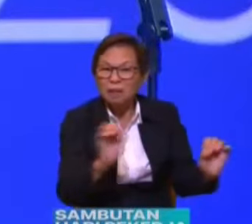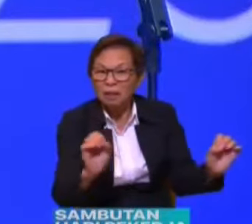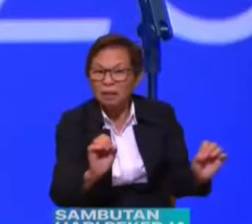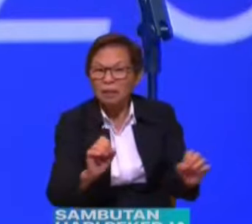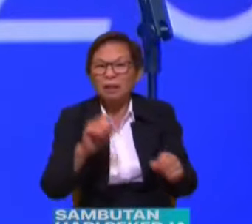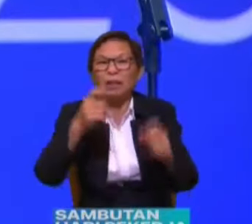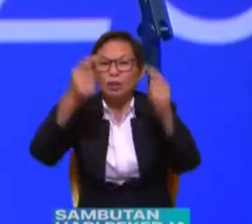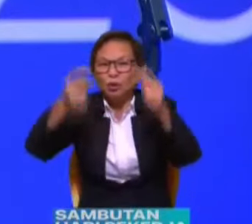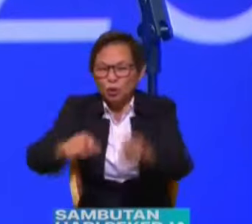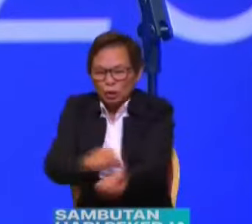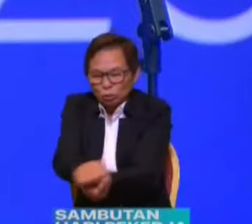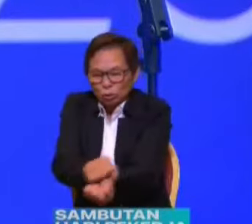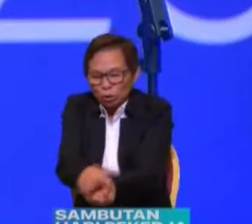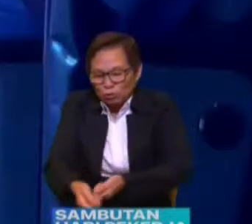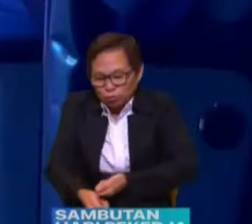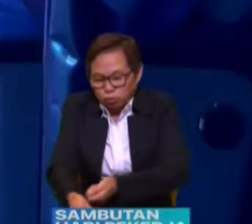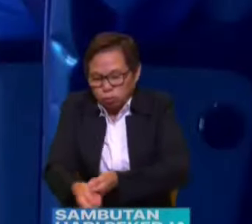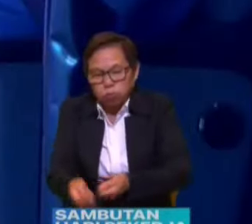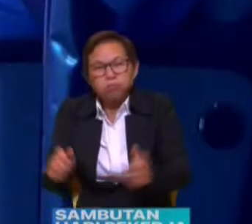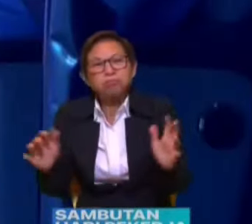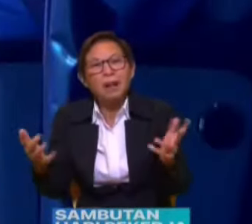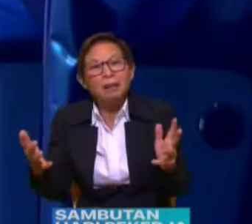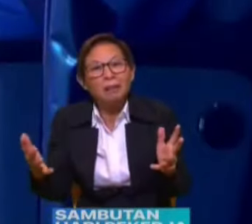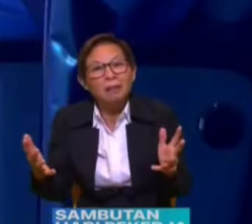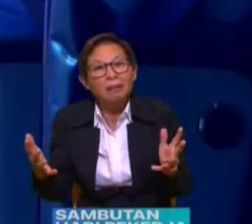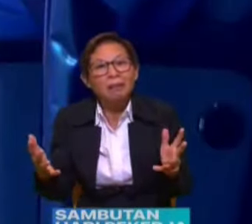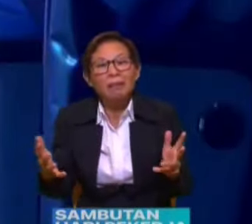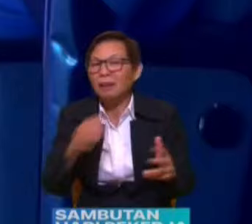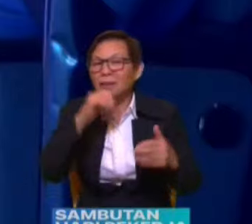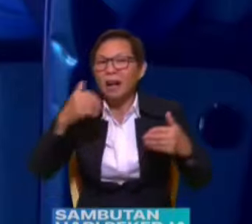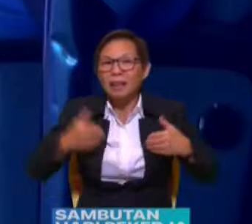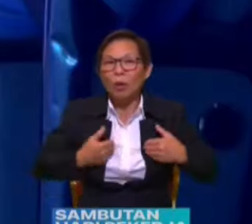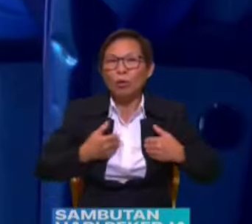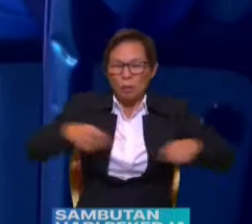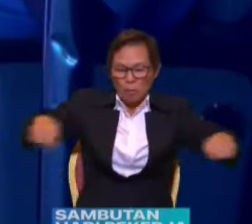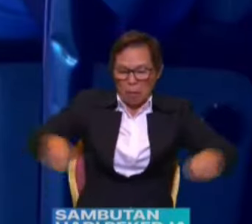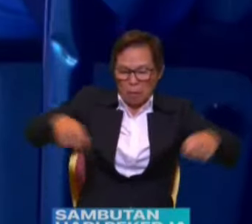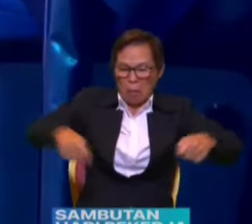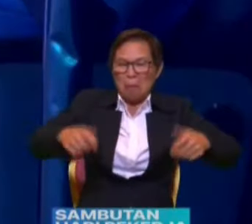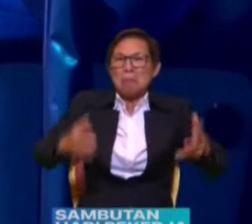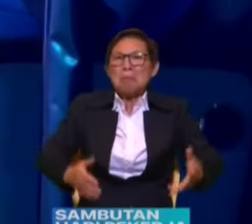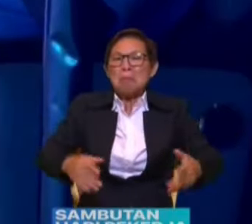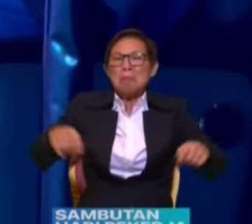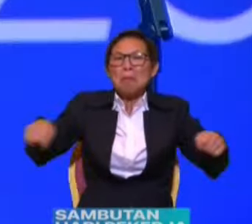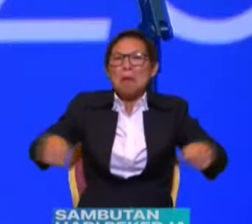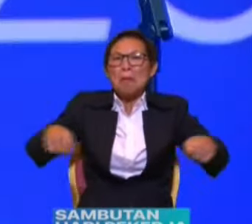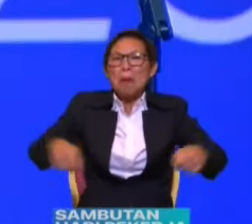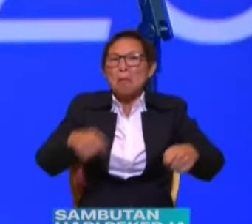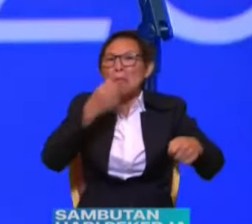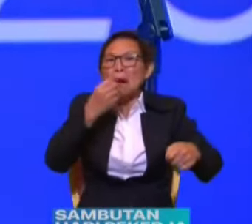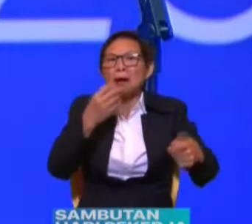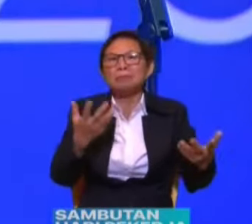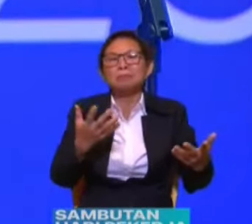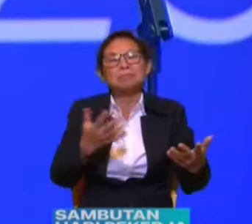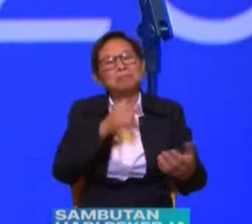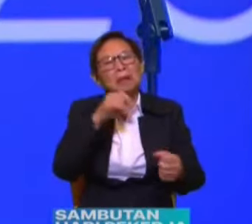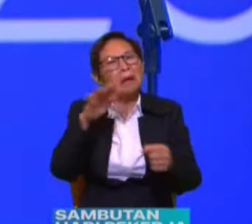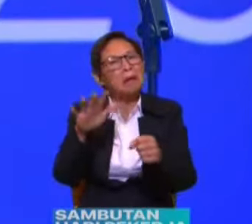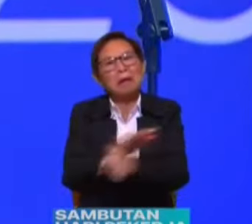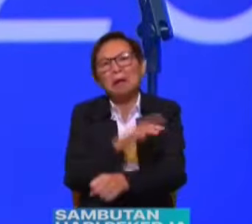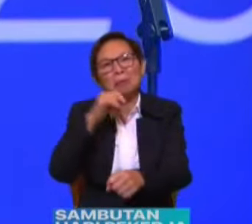cuci, tidak ada orang yang sediakan makanan, dia tidak akan lengkap dalam pertumbuhan